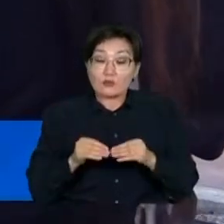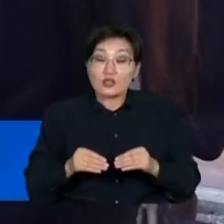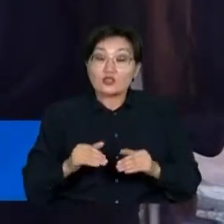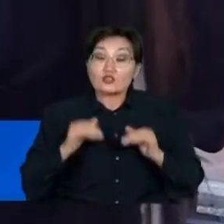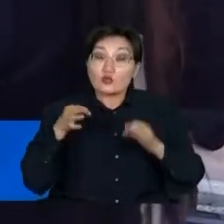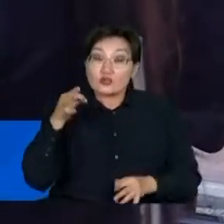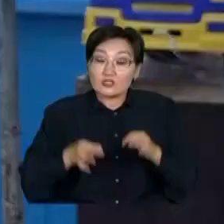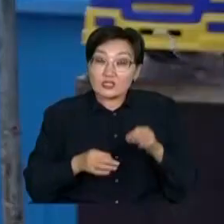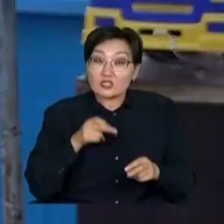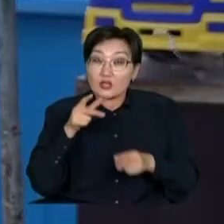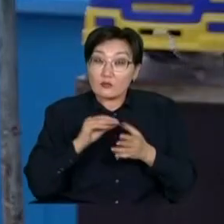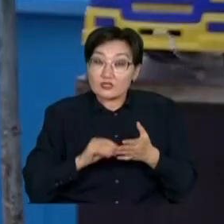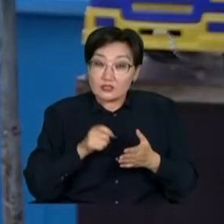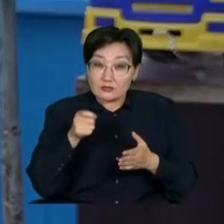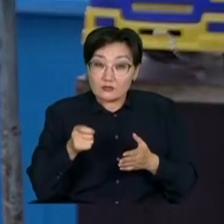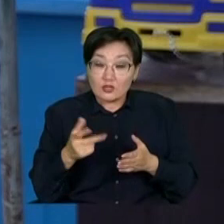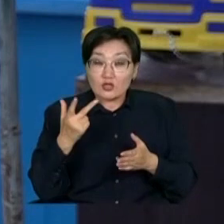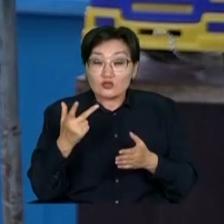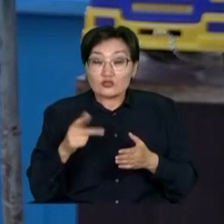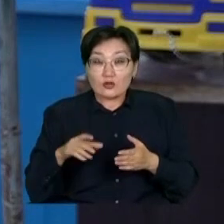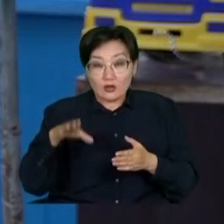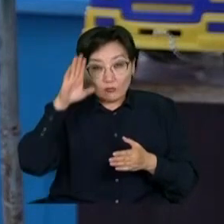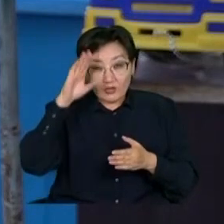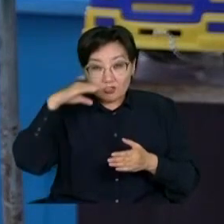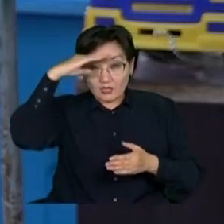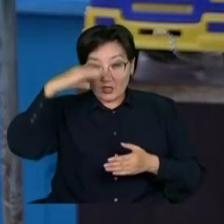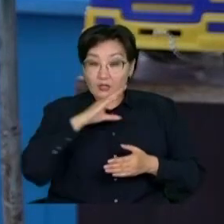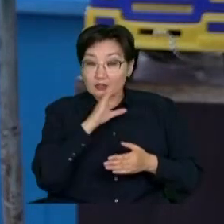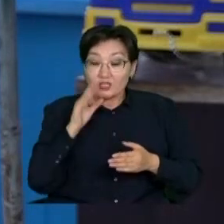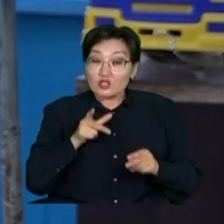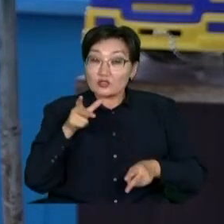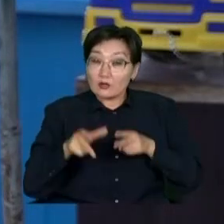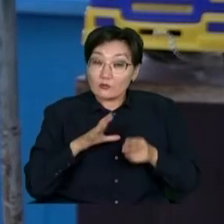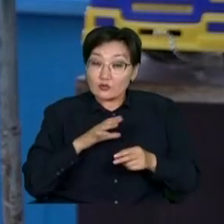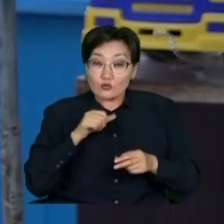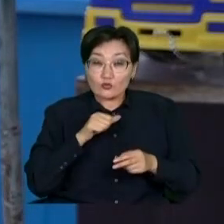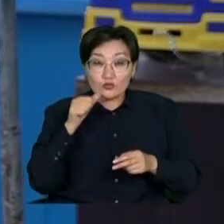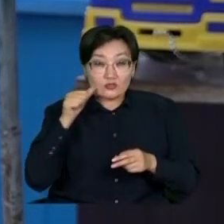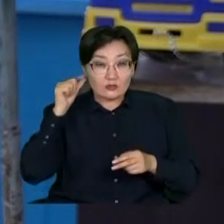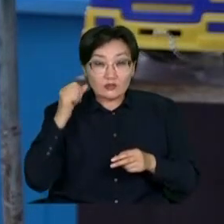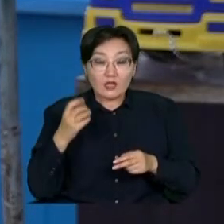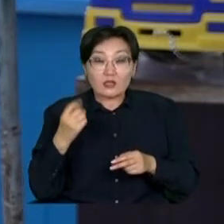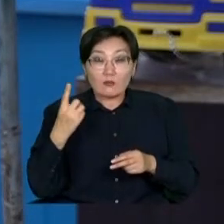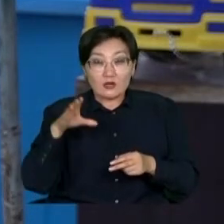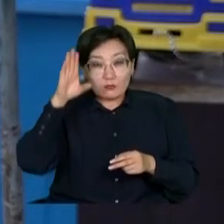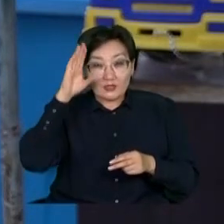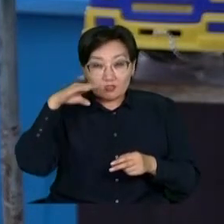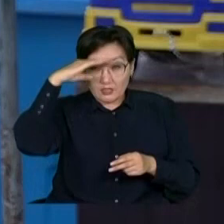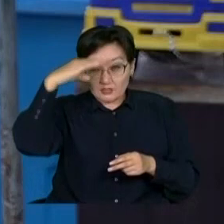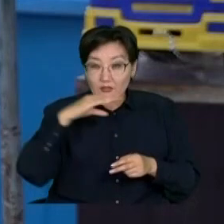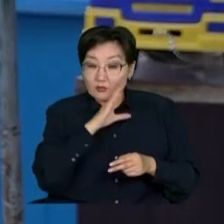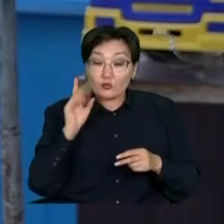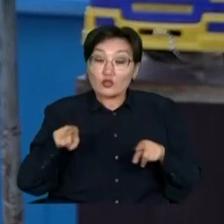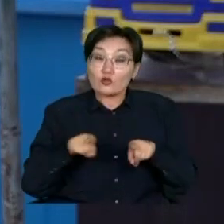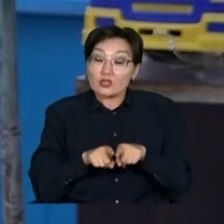сотқа арыз берген екен. Үш баланың ата-анасы жүгінген, өткен жылы тағы да бір баланың ата-анасы тағы да осындай